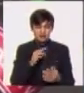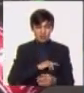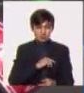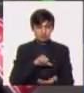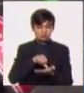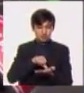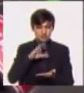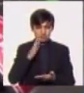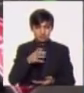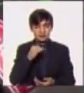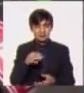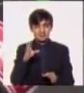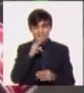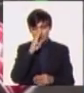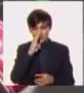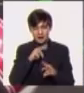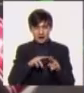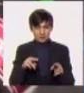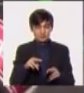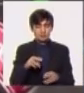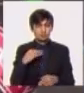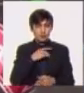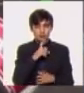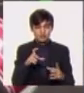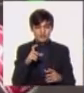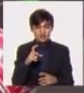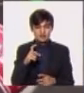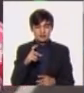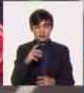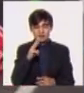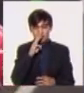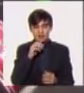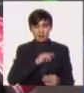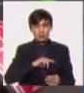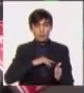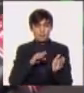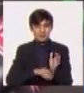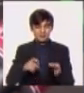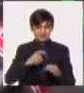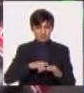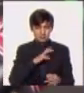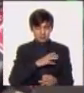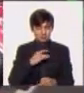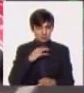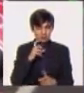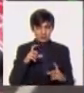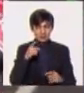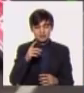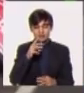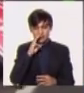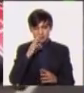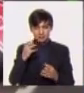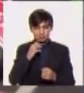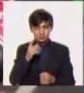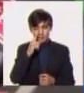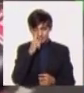қатысатын болады. Бұлардың айлықтары басым бөлігі жұмыссыз ретінде тіркелген азаматтар. Бұлардың барлығы осы